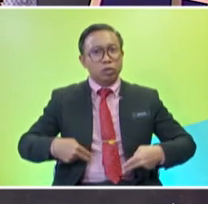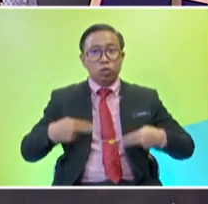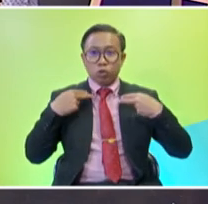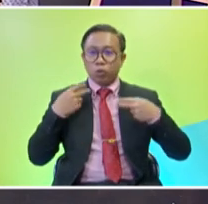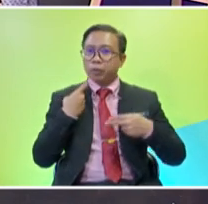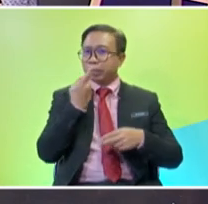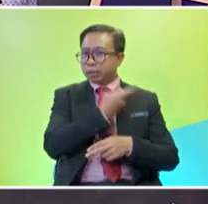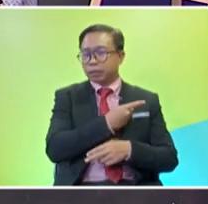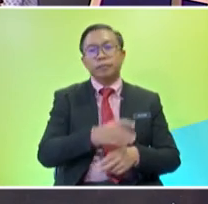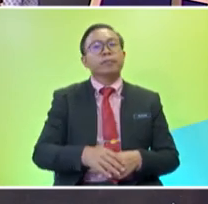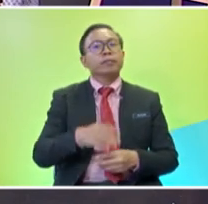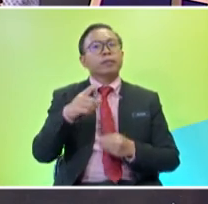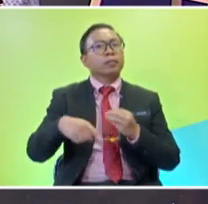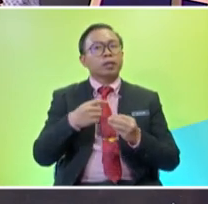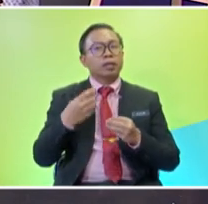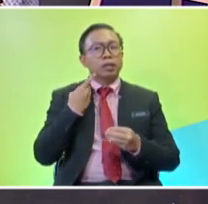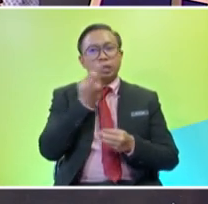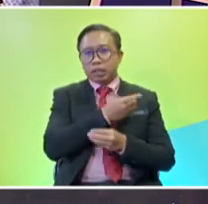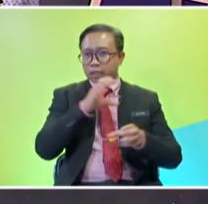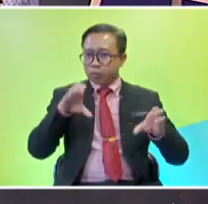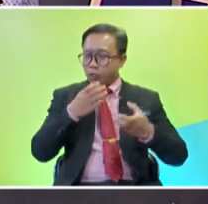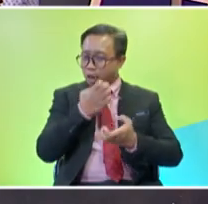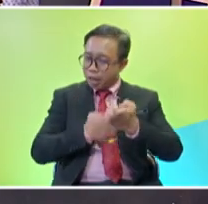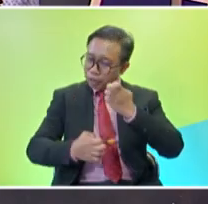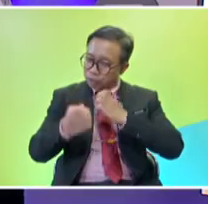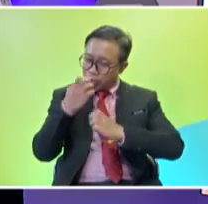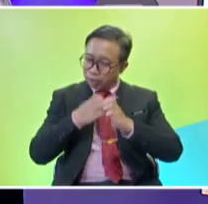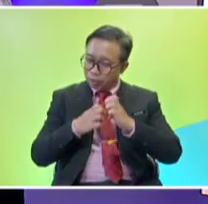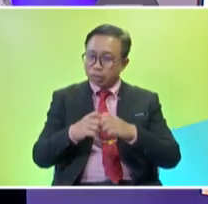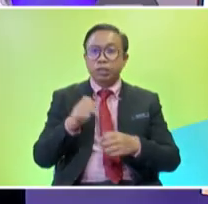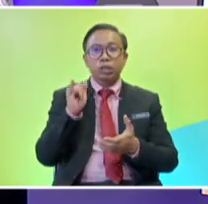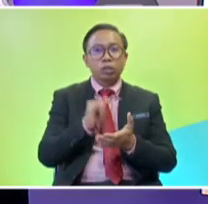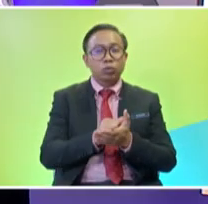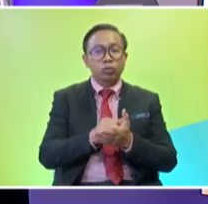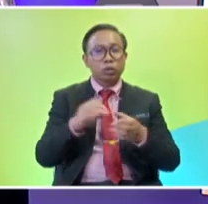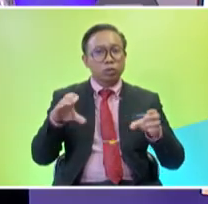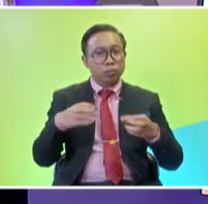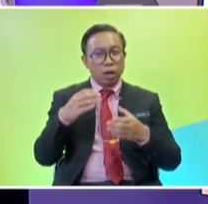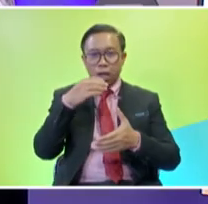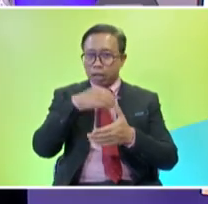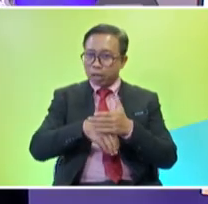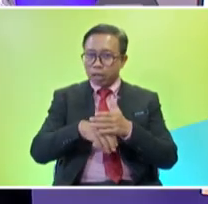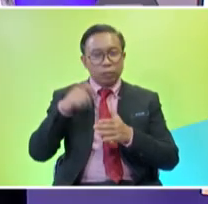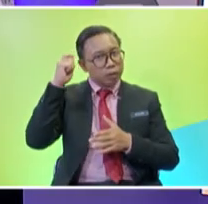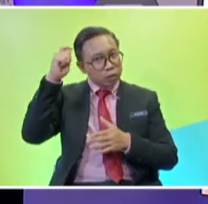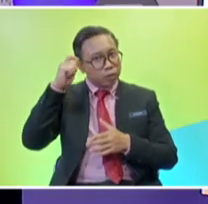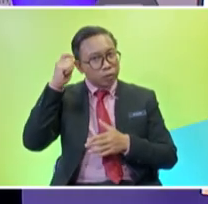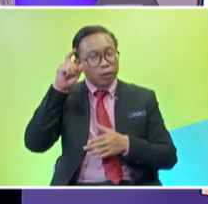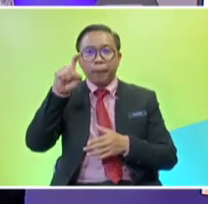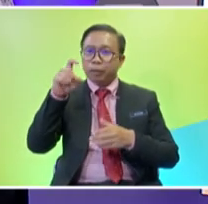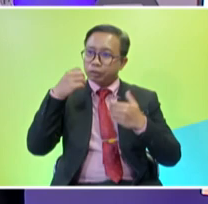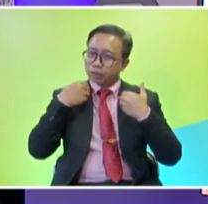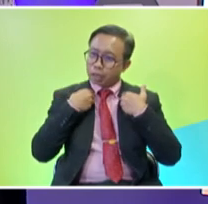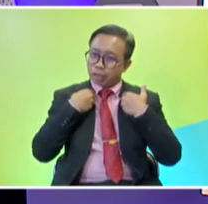bila kita laksanakan eksperimen biasanya yang itu memang kita ambil daripada teori dan semestinya ada